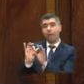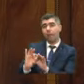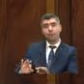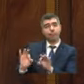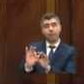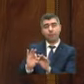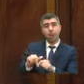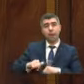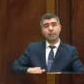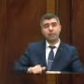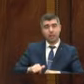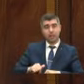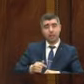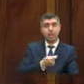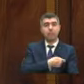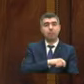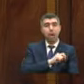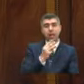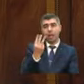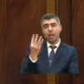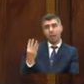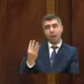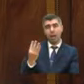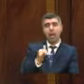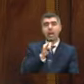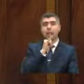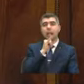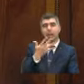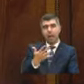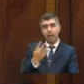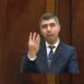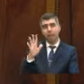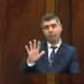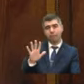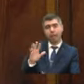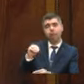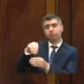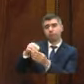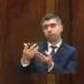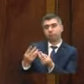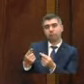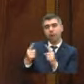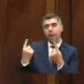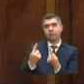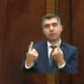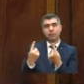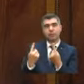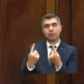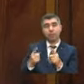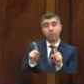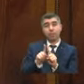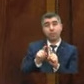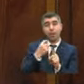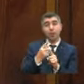الحكومة الإسبانية الحالية فيها 3 أو 4، الحكومة الإيطالية فيها 4 أو 5، إلى آخره، هذا شيء. ولكن المسؤولية